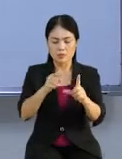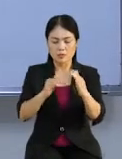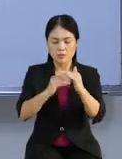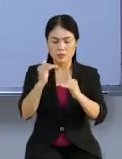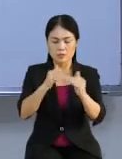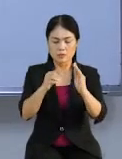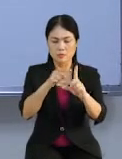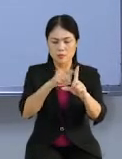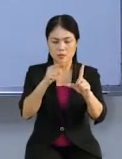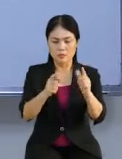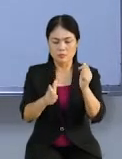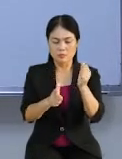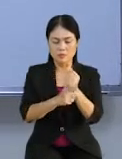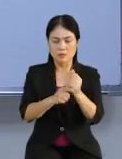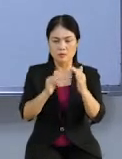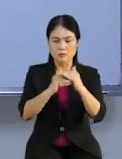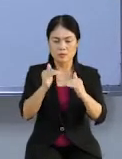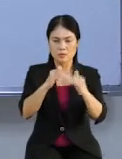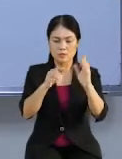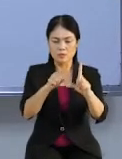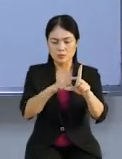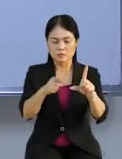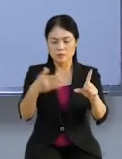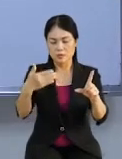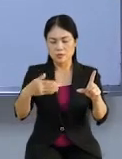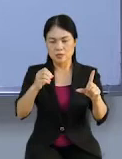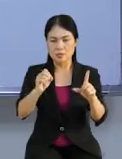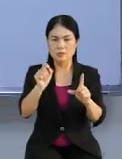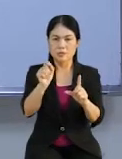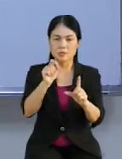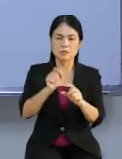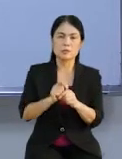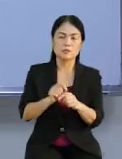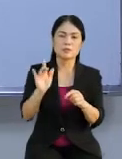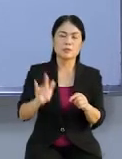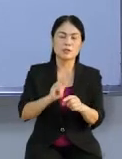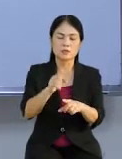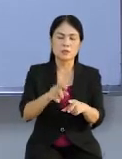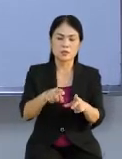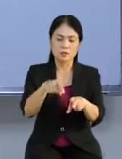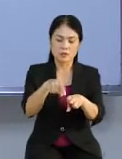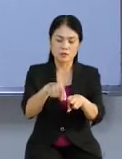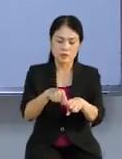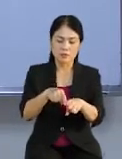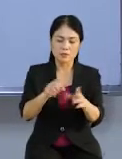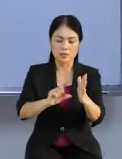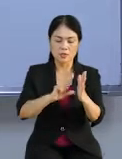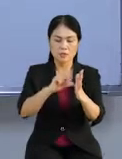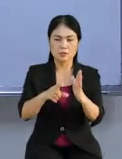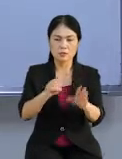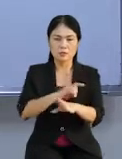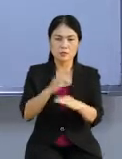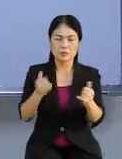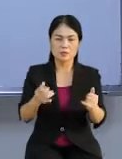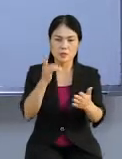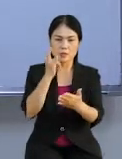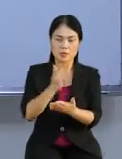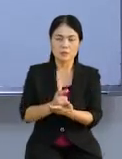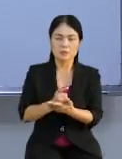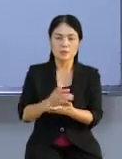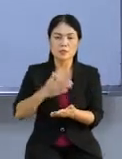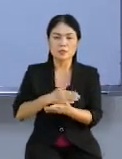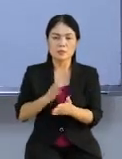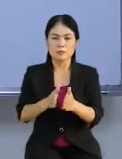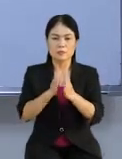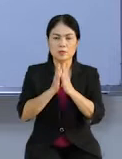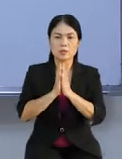trong nóng trường rớn cứ xâm nóng mốm cài sắp được rễ đòi pra bằng toàn nâng đại chiên nơi bên ít lúc rù xong mình chọc lúc rù